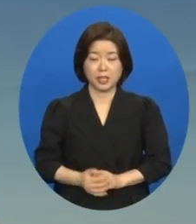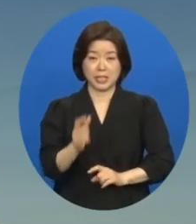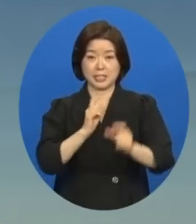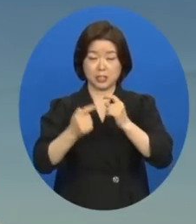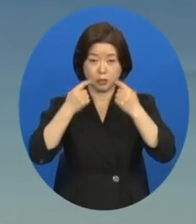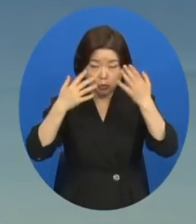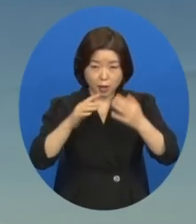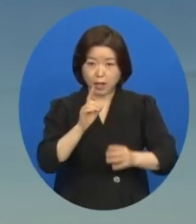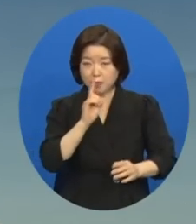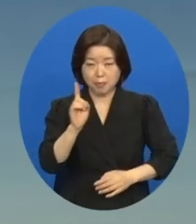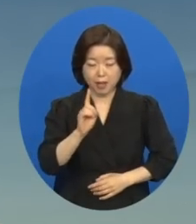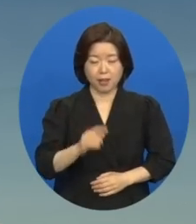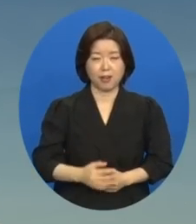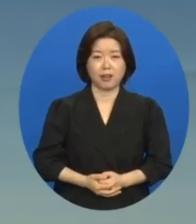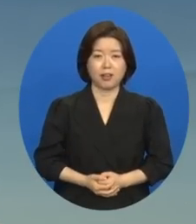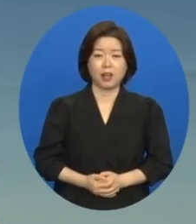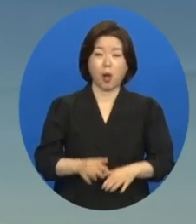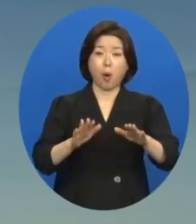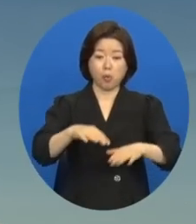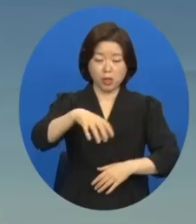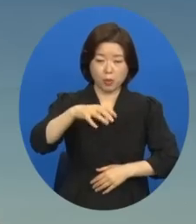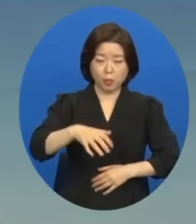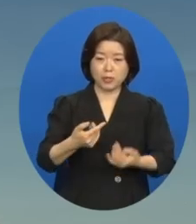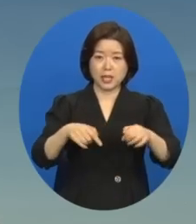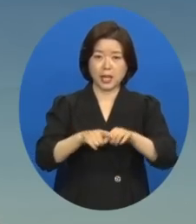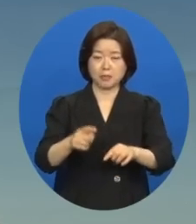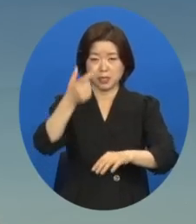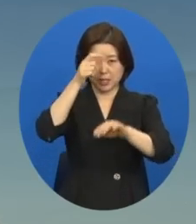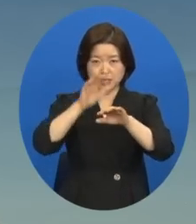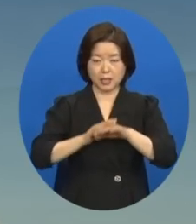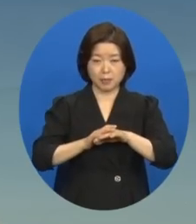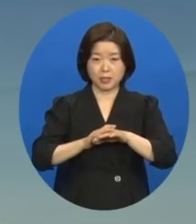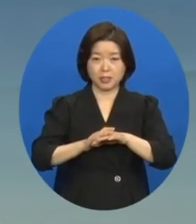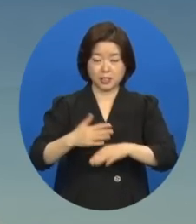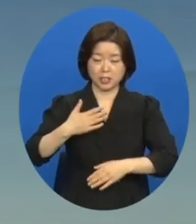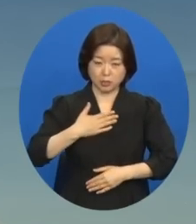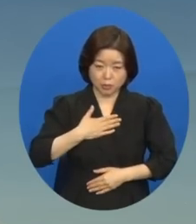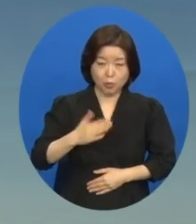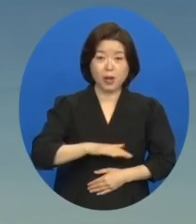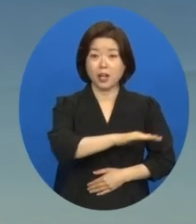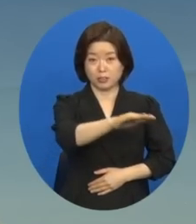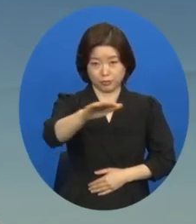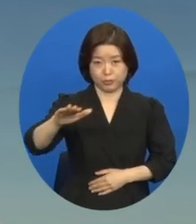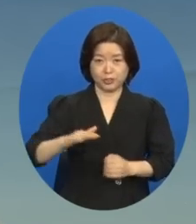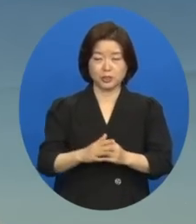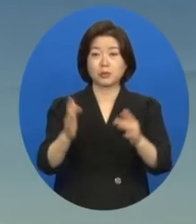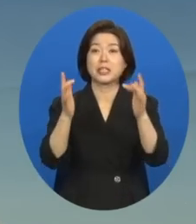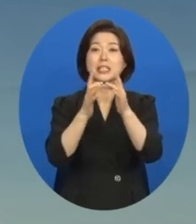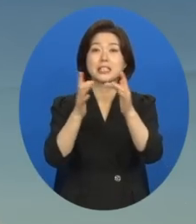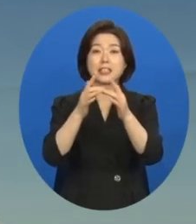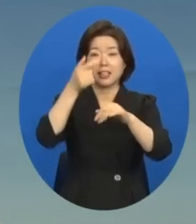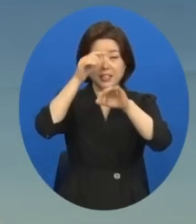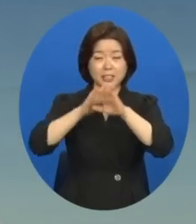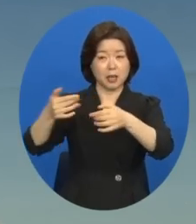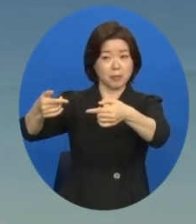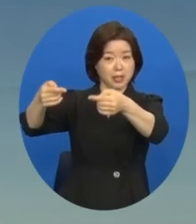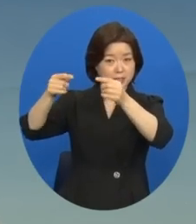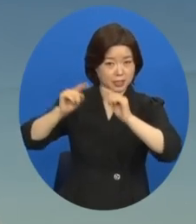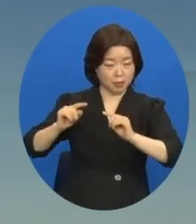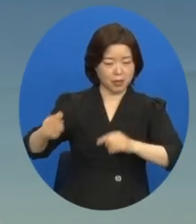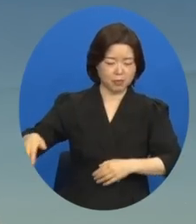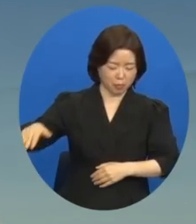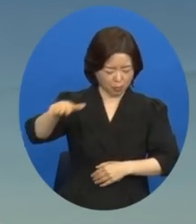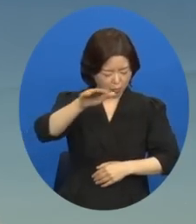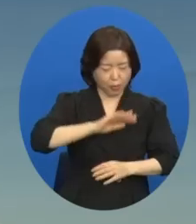정확하게 말씀드리면 오늘 이 자리에서 함께 예배드리는 저와 여러분들, 온라인으로 함께 예배드리시는 모든